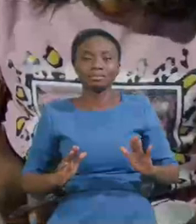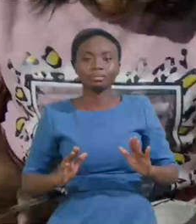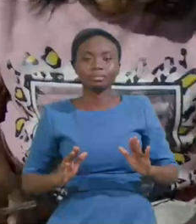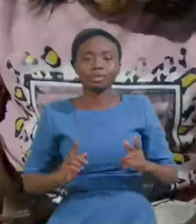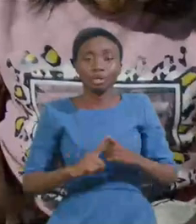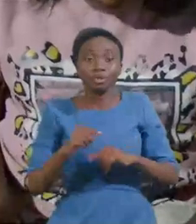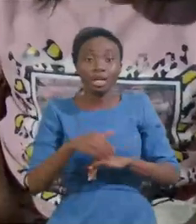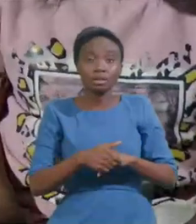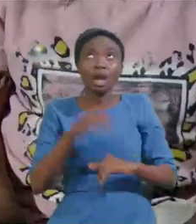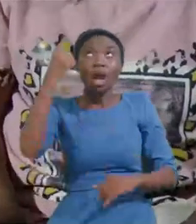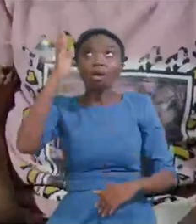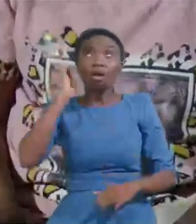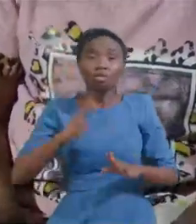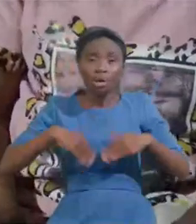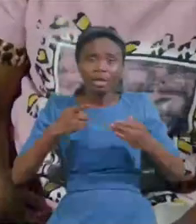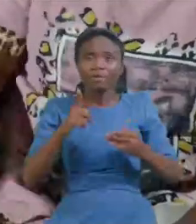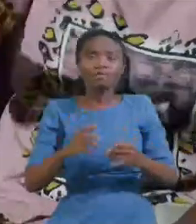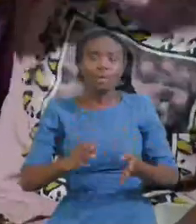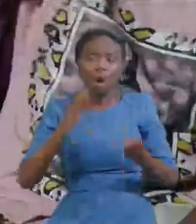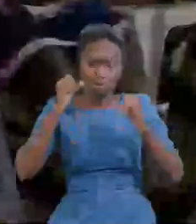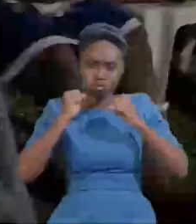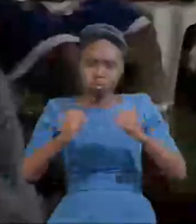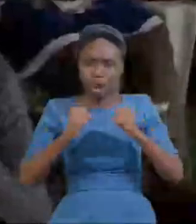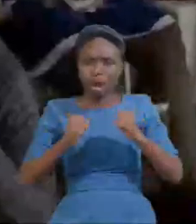Ce soir, Dieu t'accordera la paix.